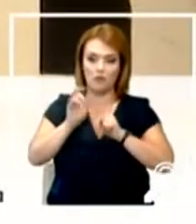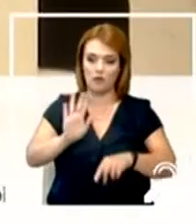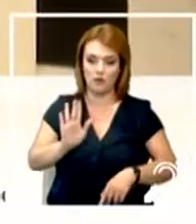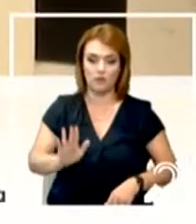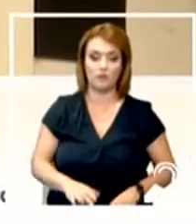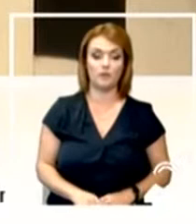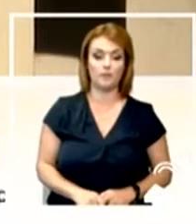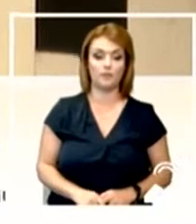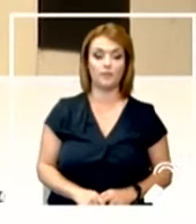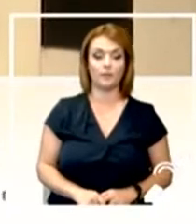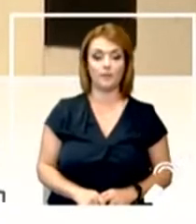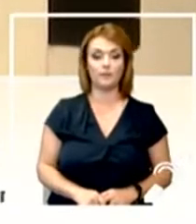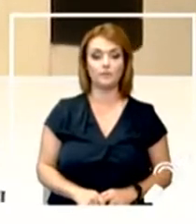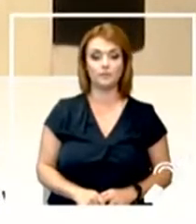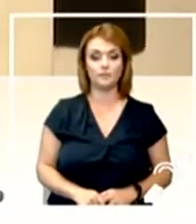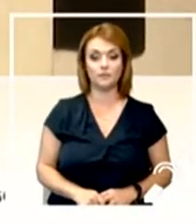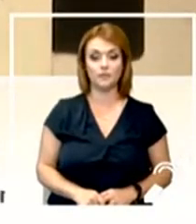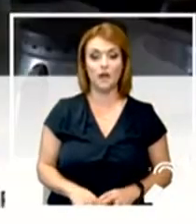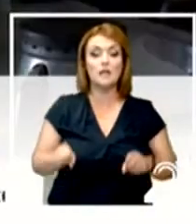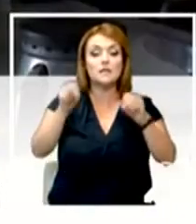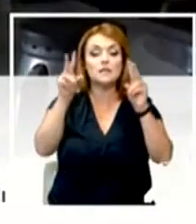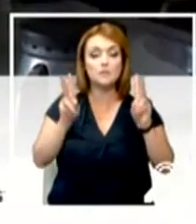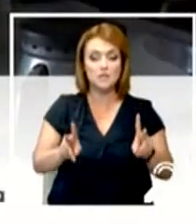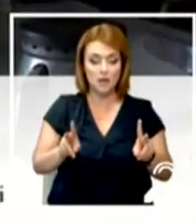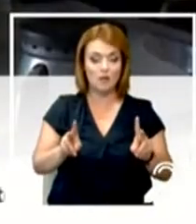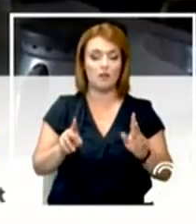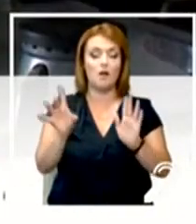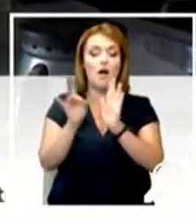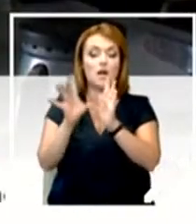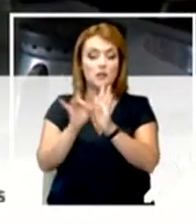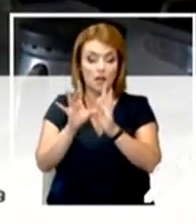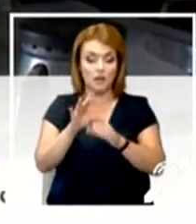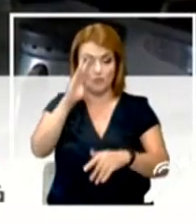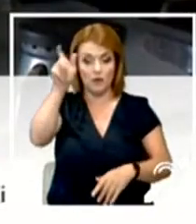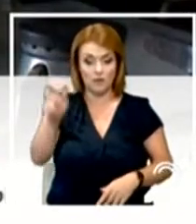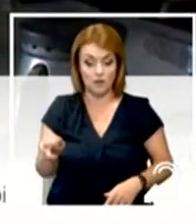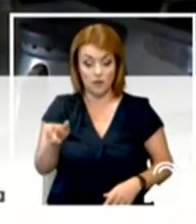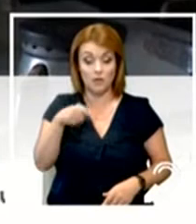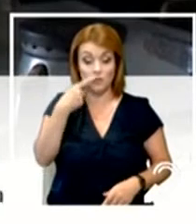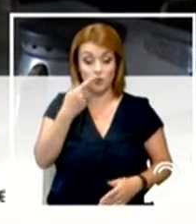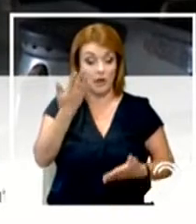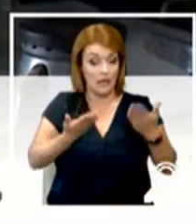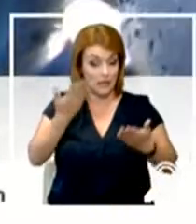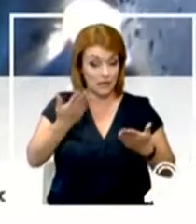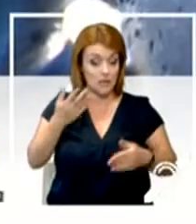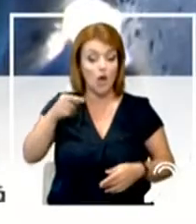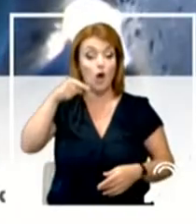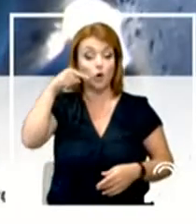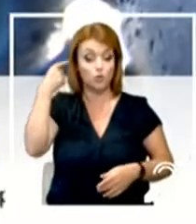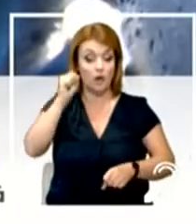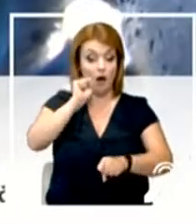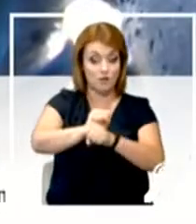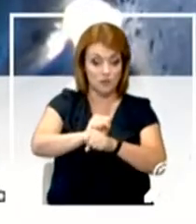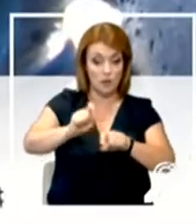geopolitica Federației Ruse în regiune. Iar expertul în energetică, Ion Muntean, crede că în cazul în care Gazprom va asista livrările,